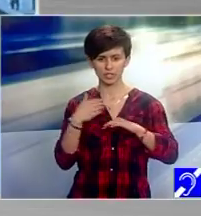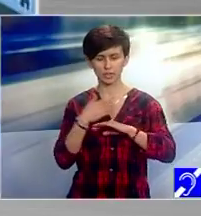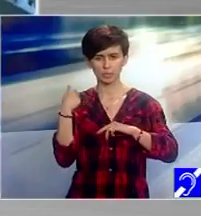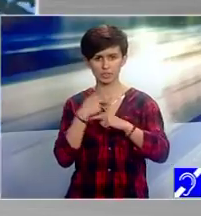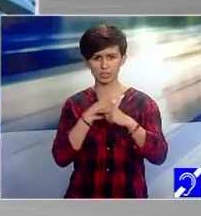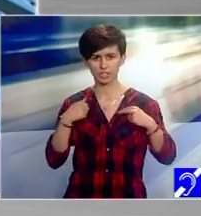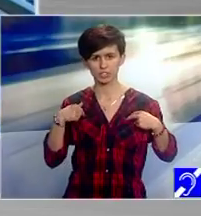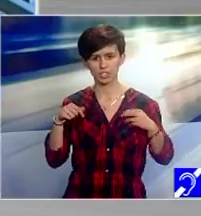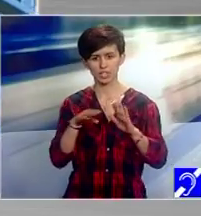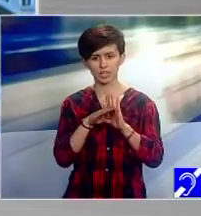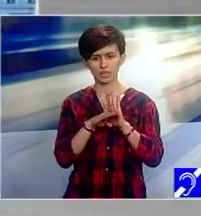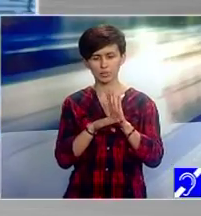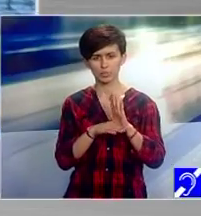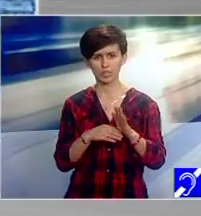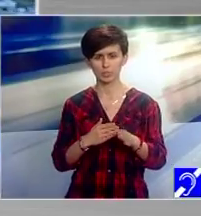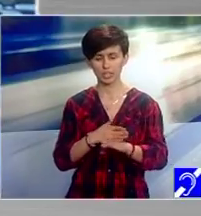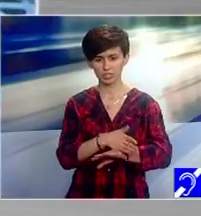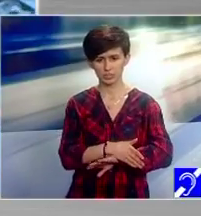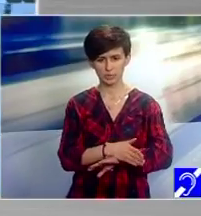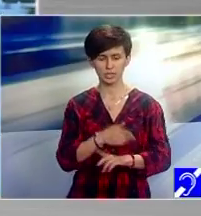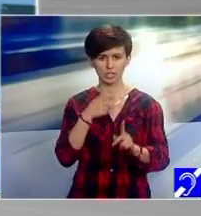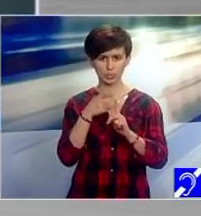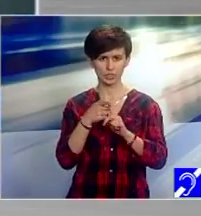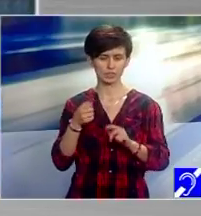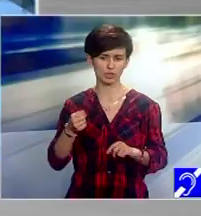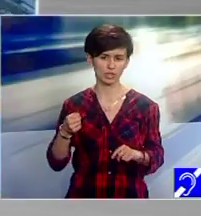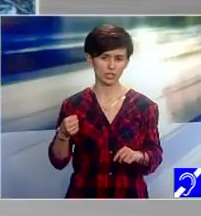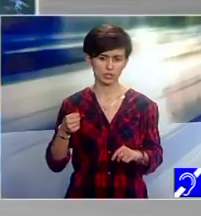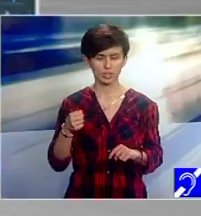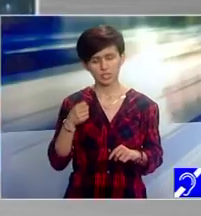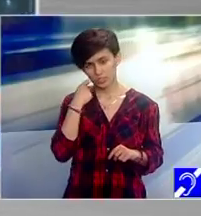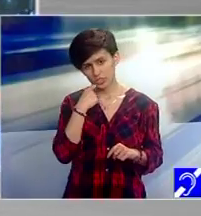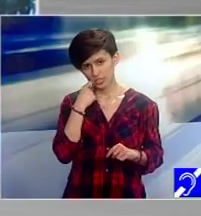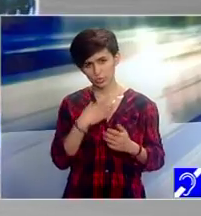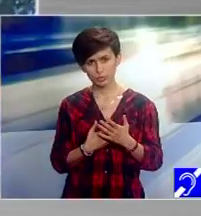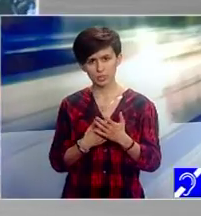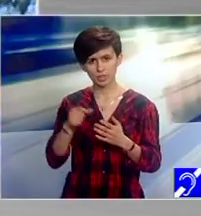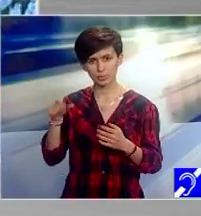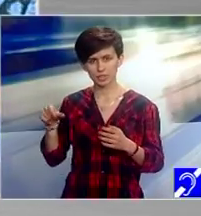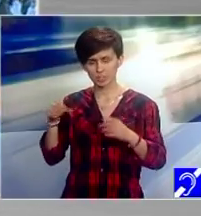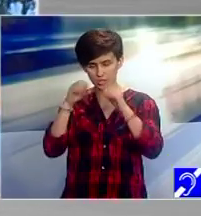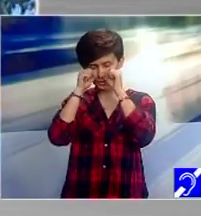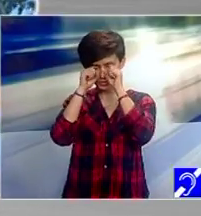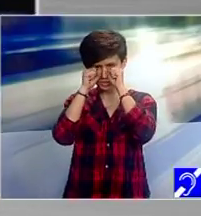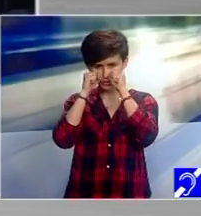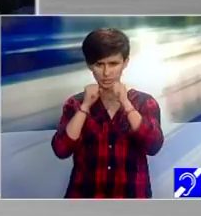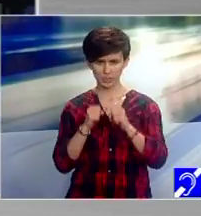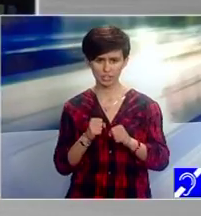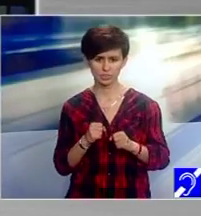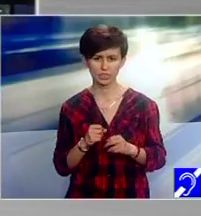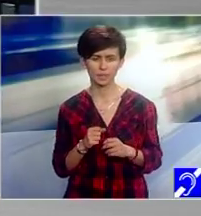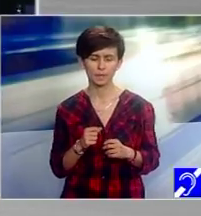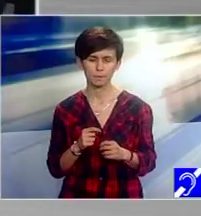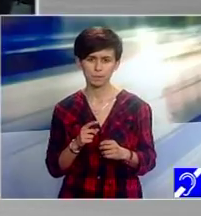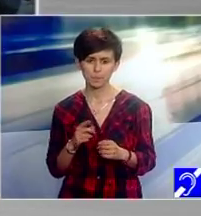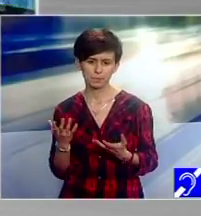de accesibilizare a obiectivelor turistice din Cluj-Napoca, astfel ca persoanele cu deficiență de vedere sau nevăzătoare care